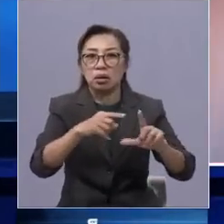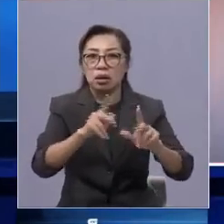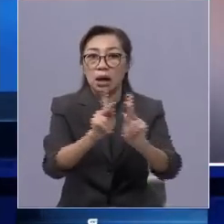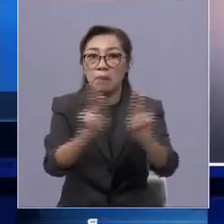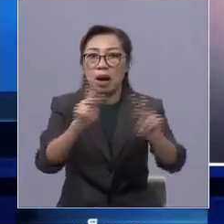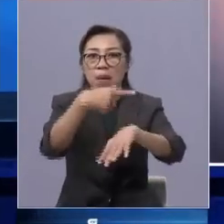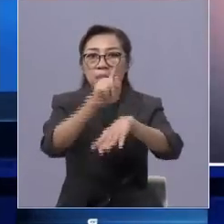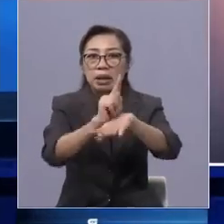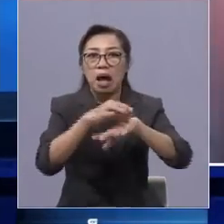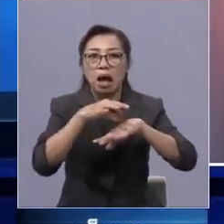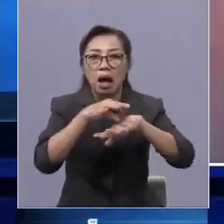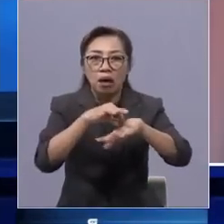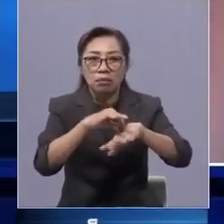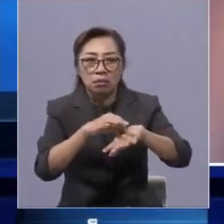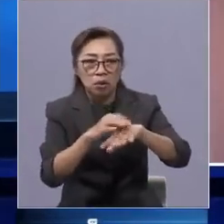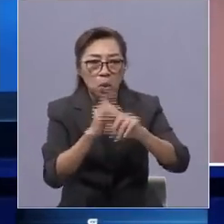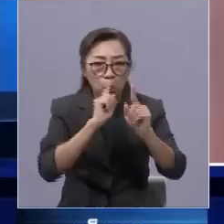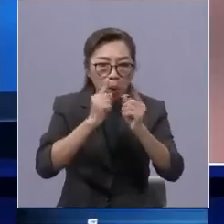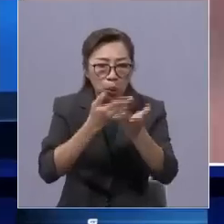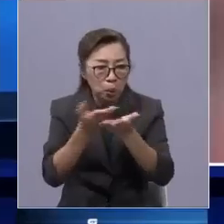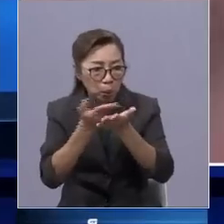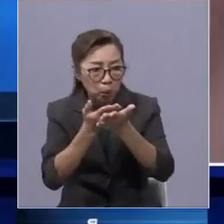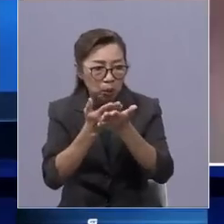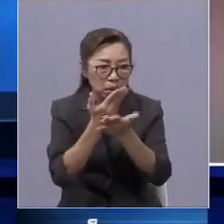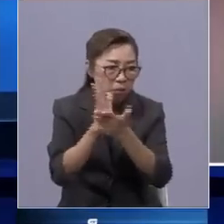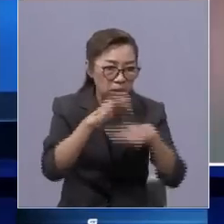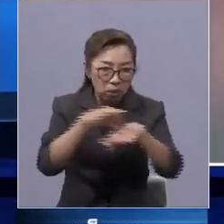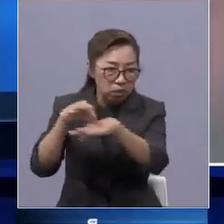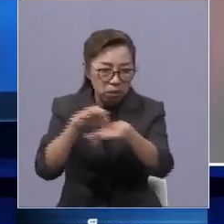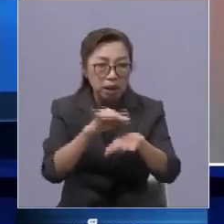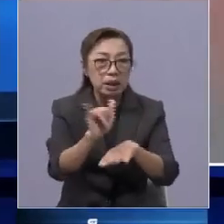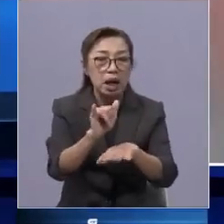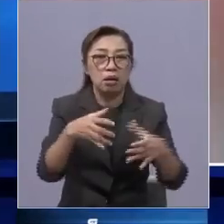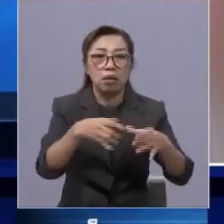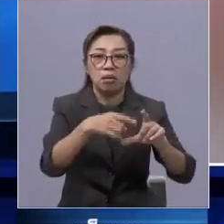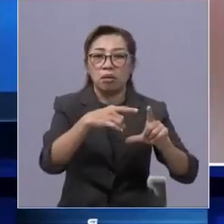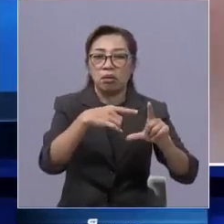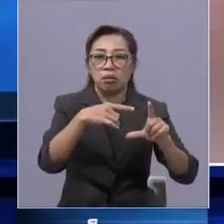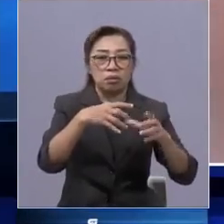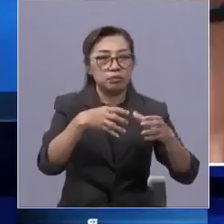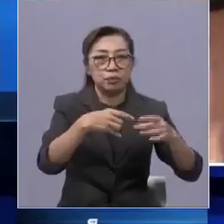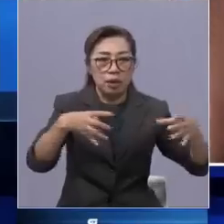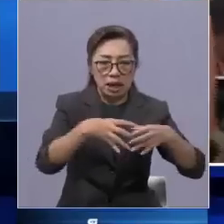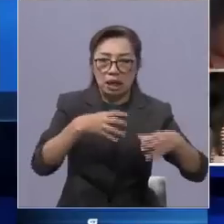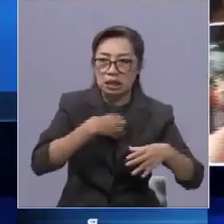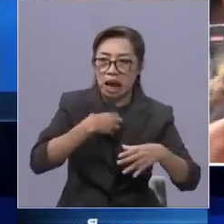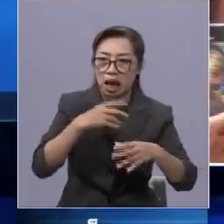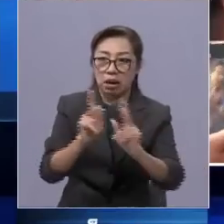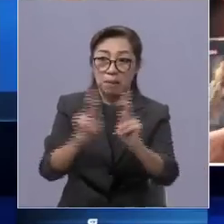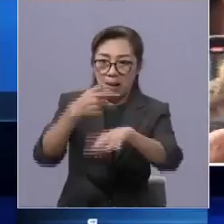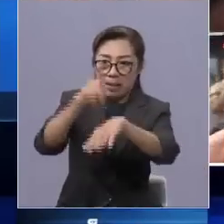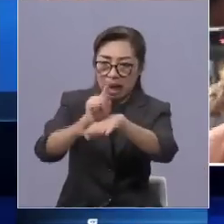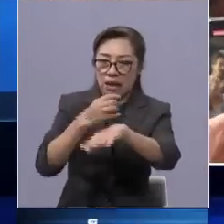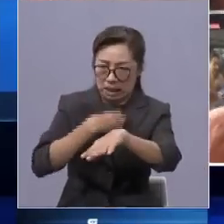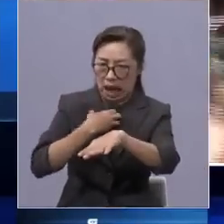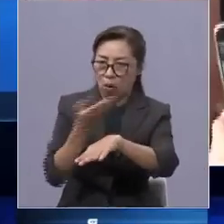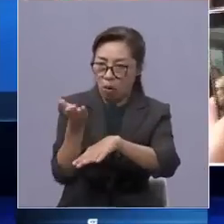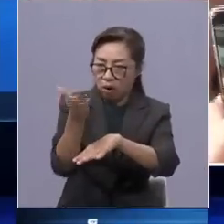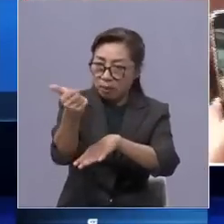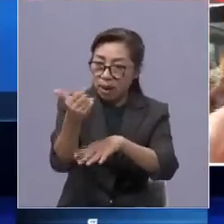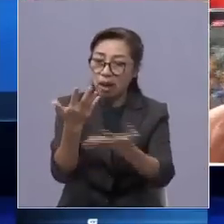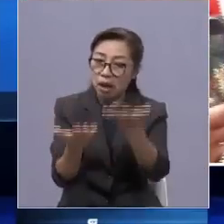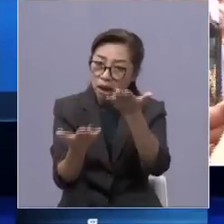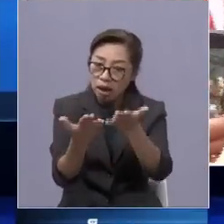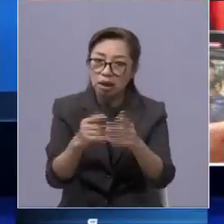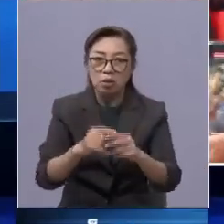ตอนนี้ยังตกลงกันไม่ได้นะฮะกรรมาธิการในการตรวจสอบฝ่ายค้านเขาบอกเขาต้องการรัฐบาลจะยอมได้ไห ม หรือก้าวไกลจะถอย